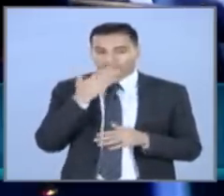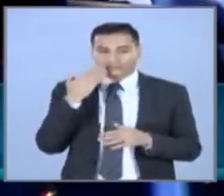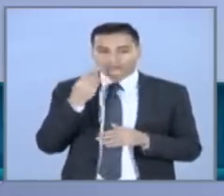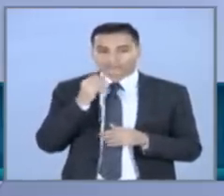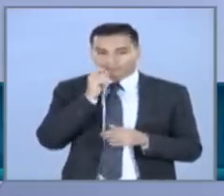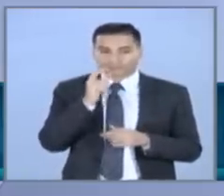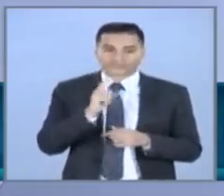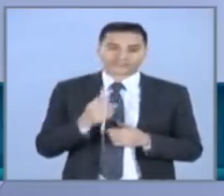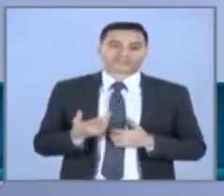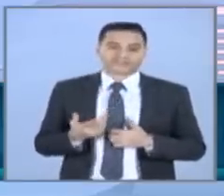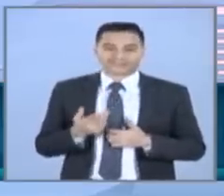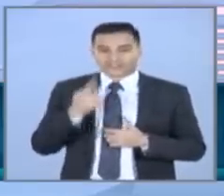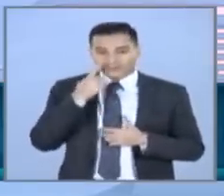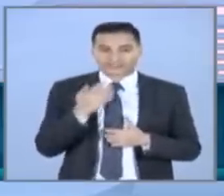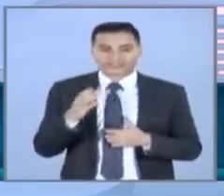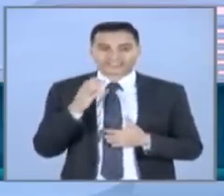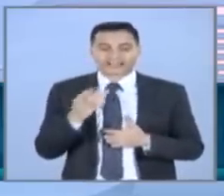عمر. في إجابة؟